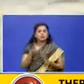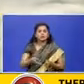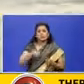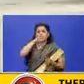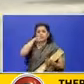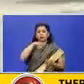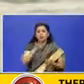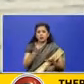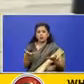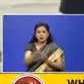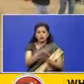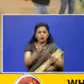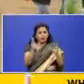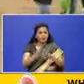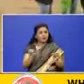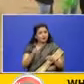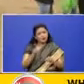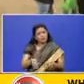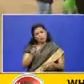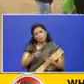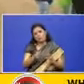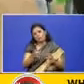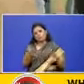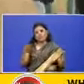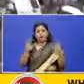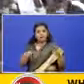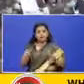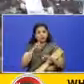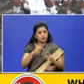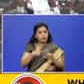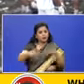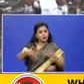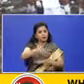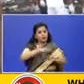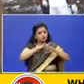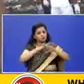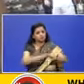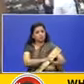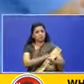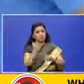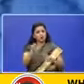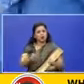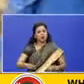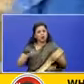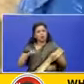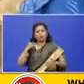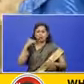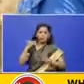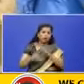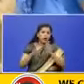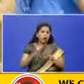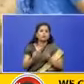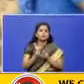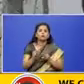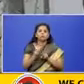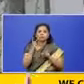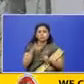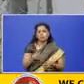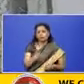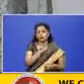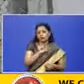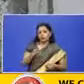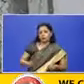लोगों की कमी नहीं जो पर्यावरण की रक्षा के लिए अपना जीवन खपा देते हैं। कर्नाटका